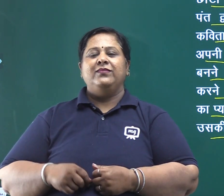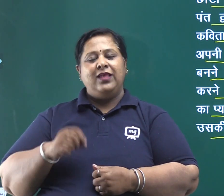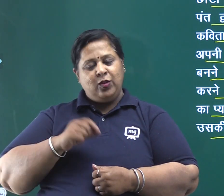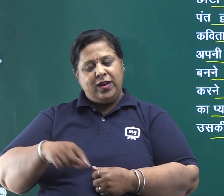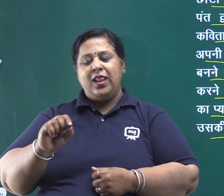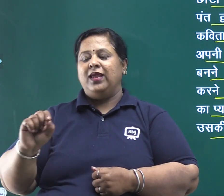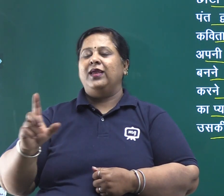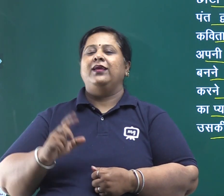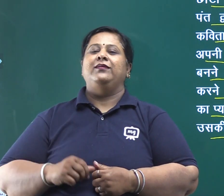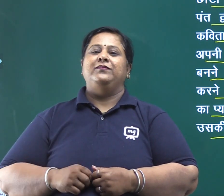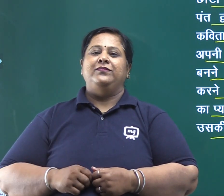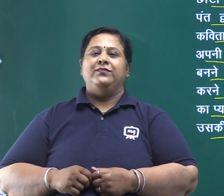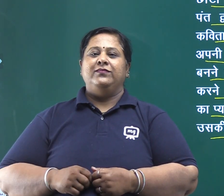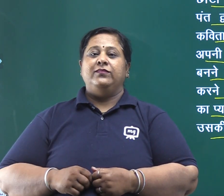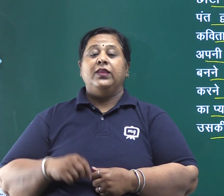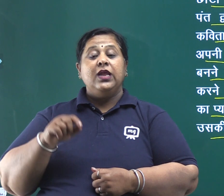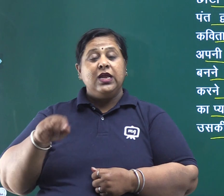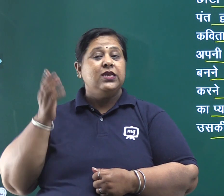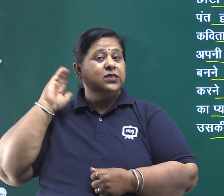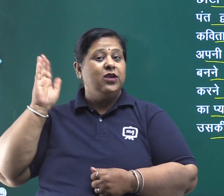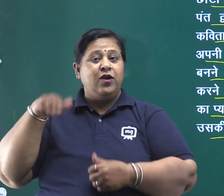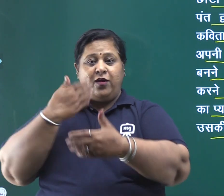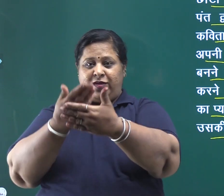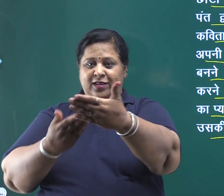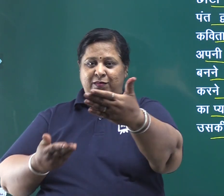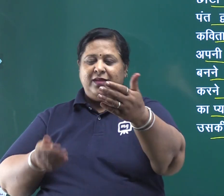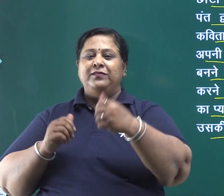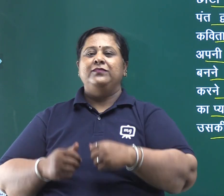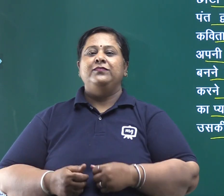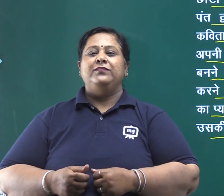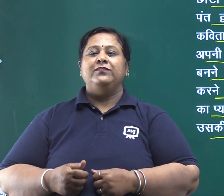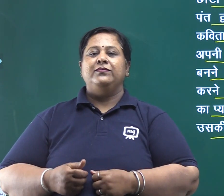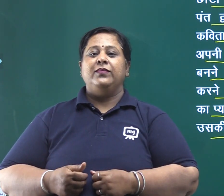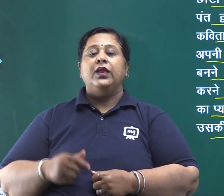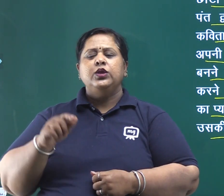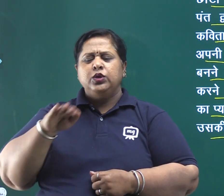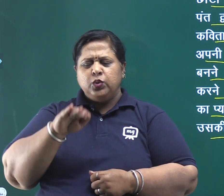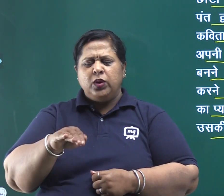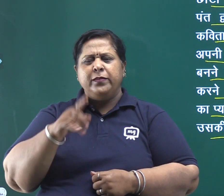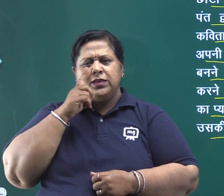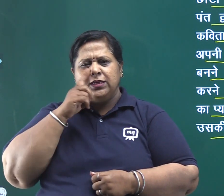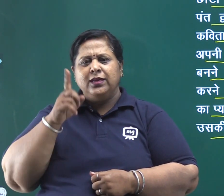द्वारा लिखी गई है और इस कविता में छोटी बच्ची